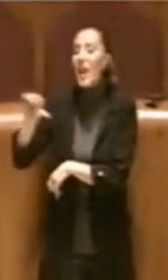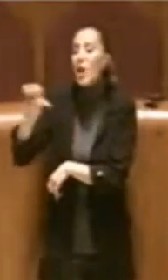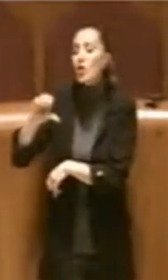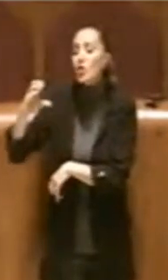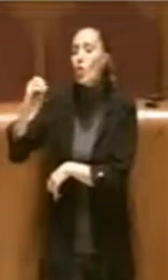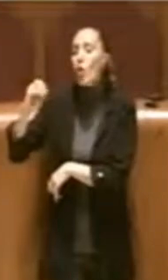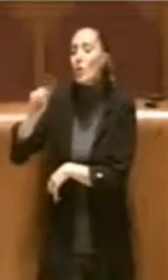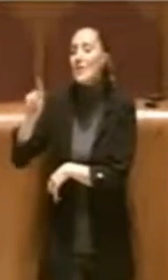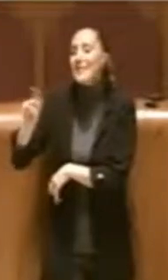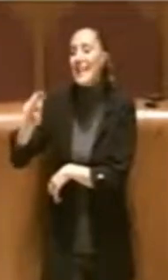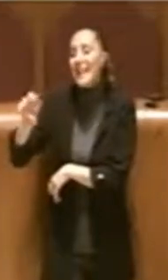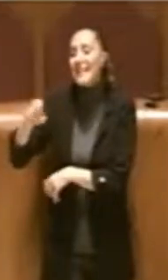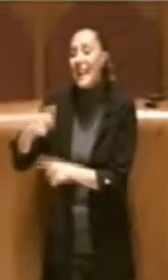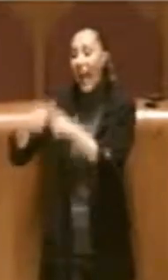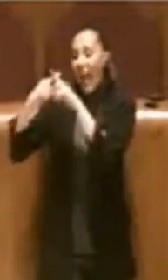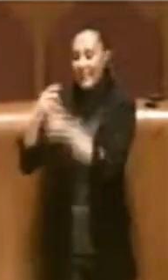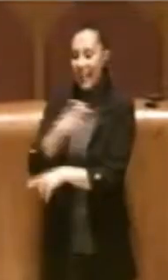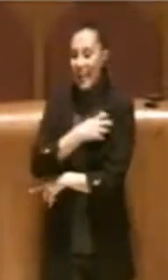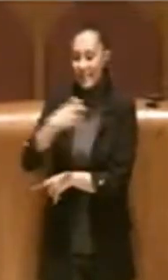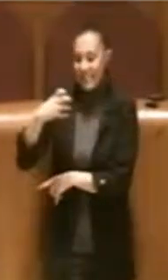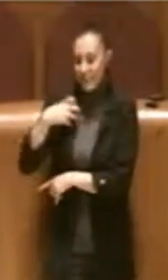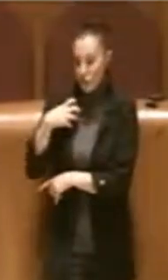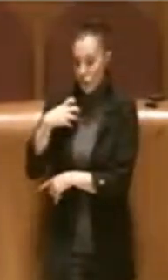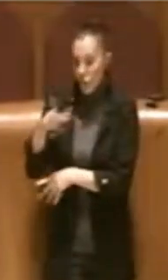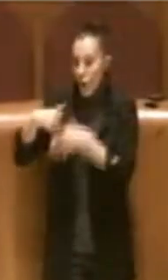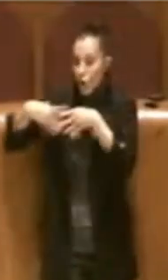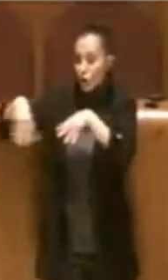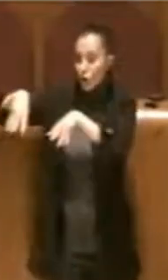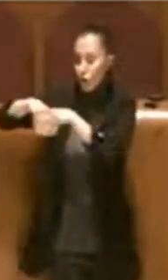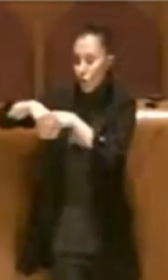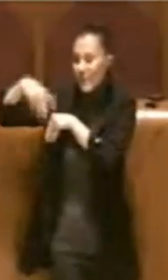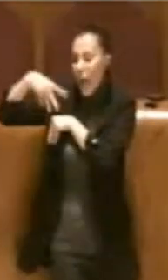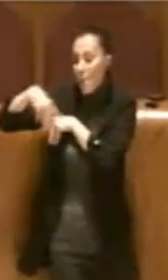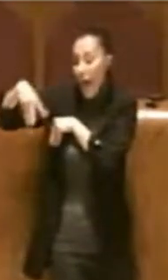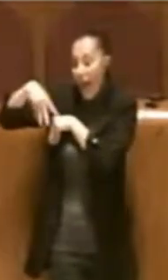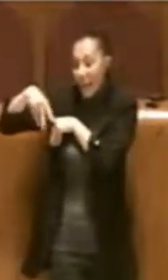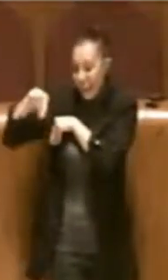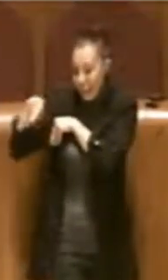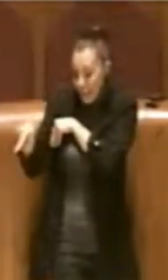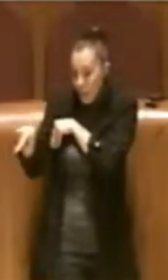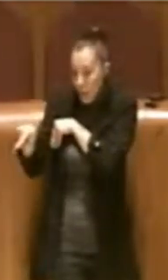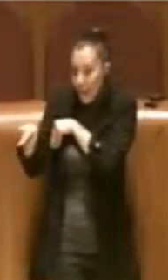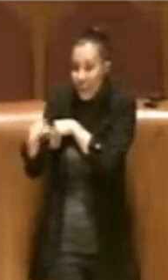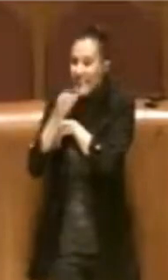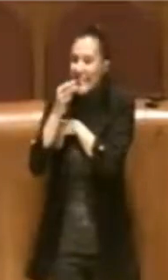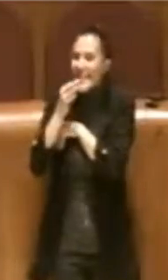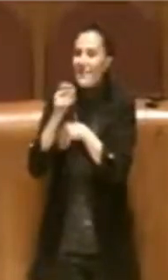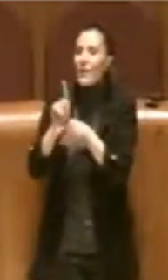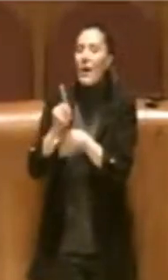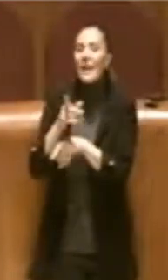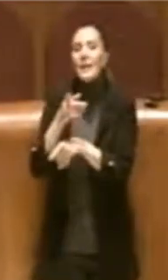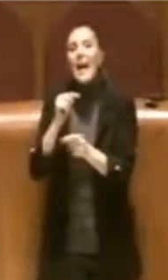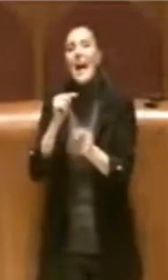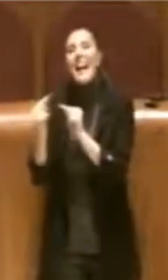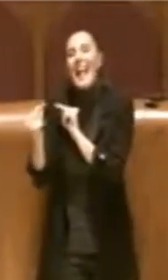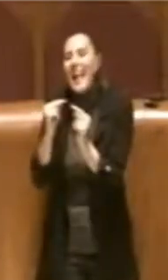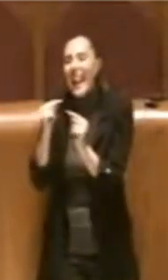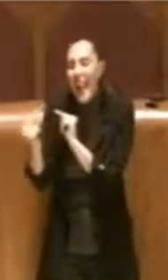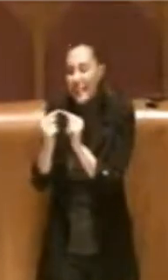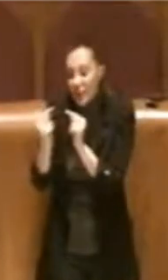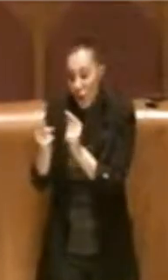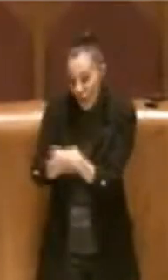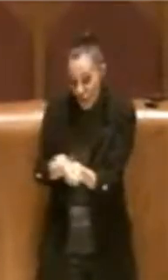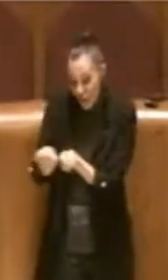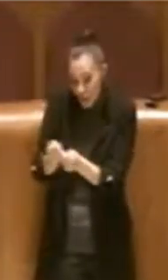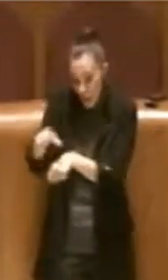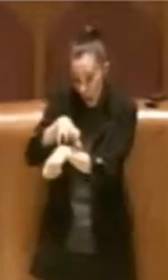ex assessore della Giunta Marino. Quindi, dal punto di vista delle relazioni con la gestione